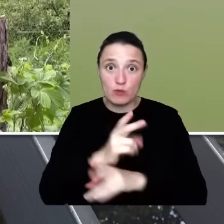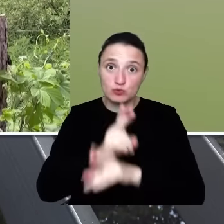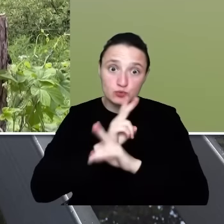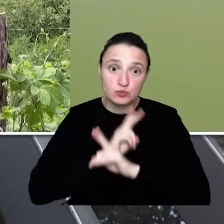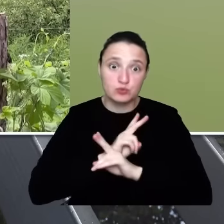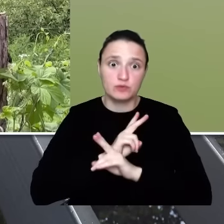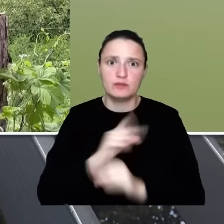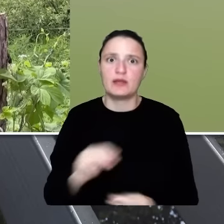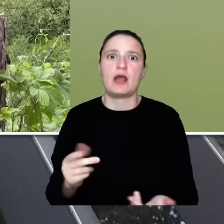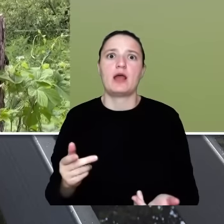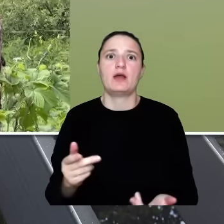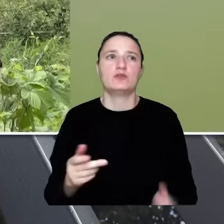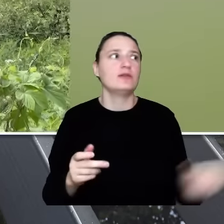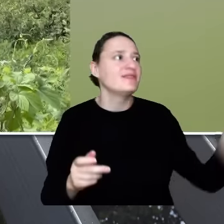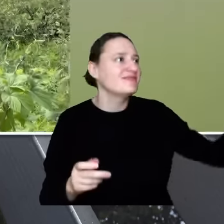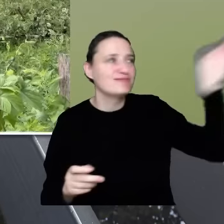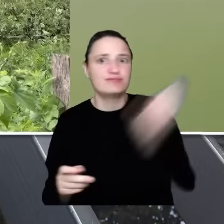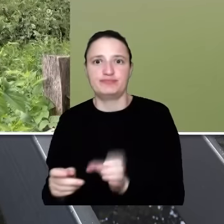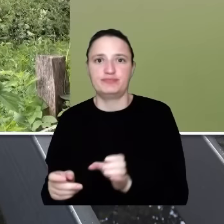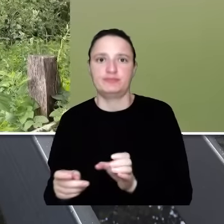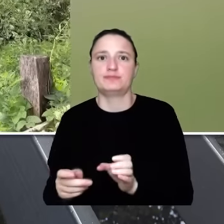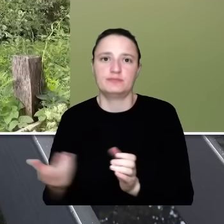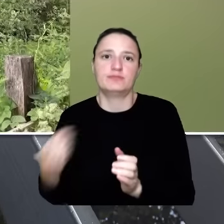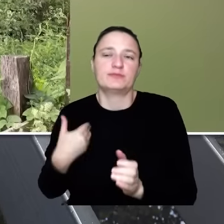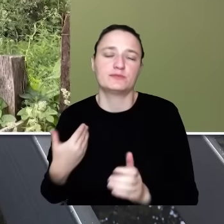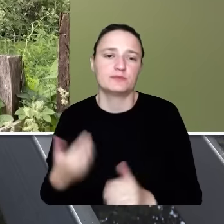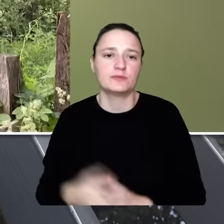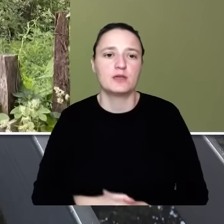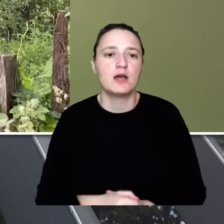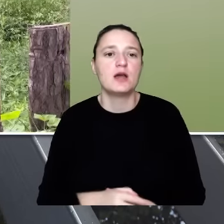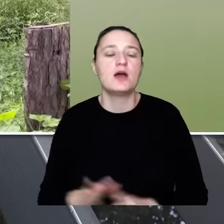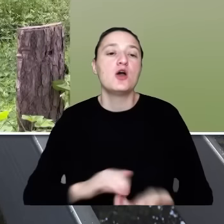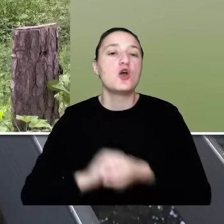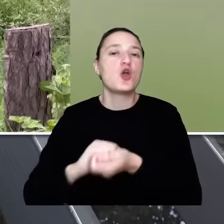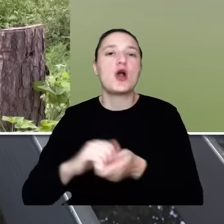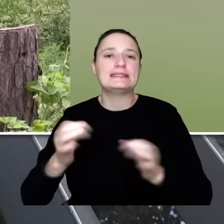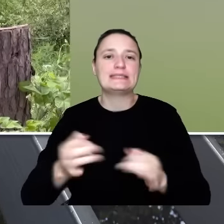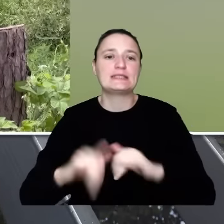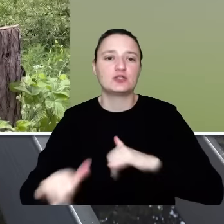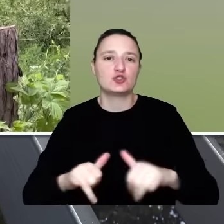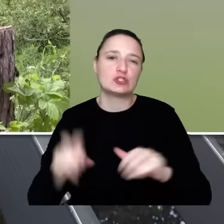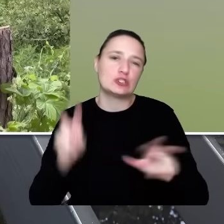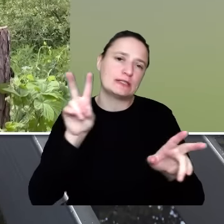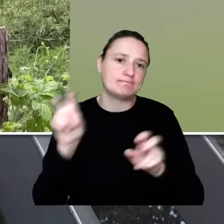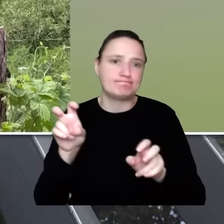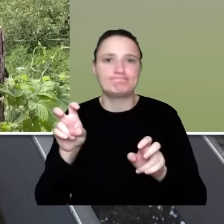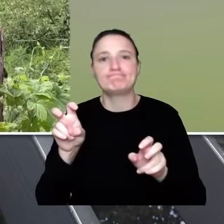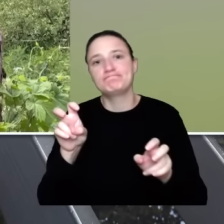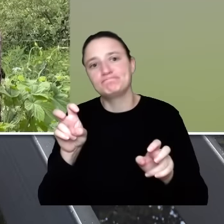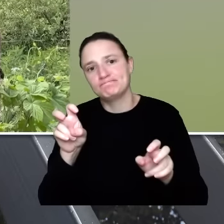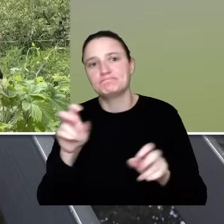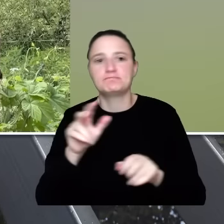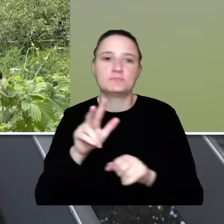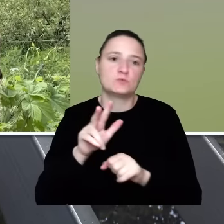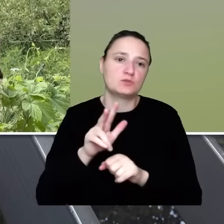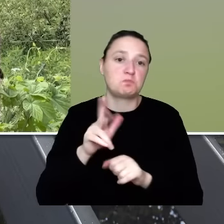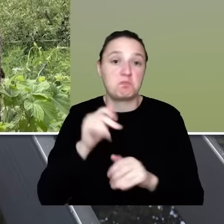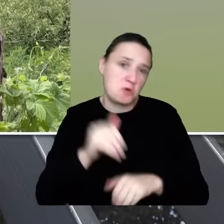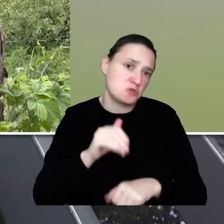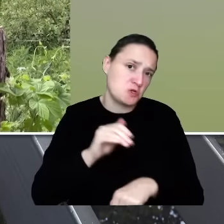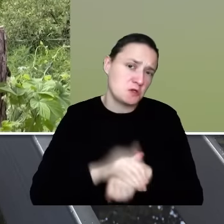z nadania. Panowie, koalicja obecnie rządząca, zwana z przekąsem, choć może i słusznie